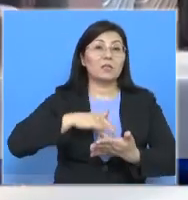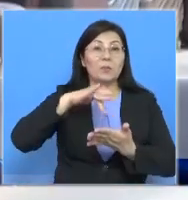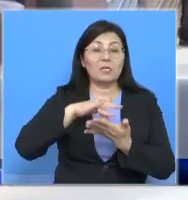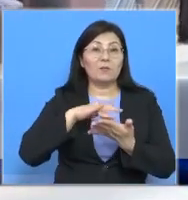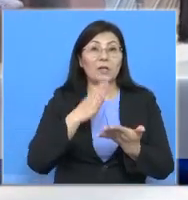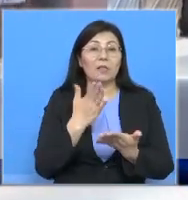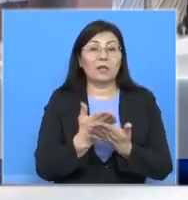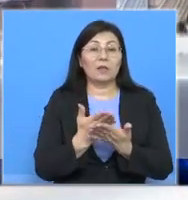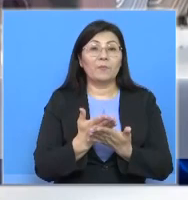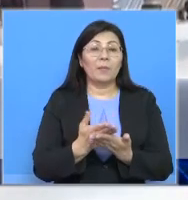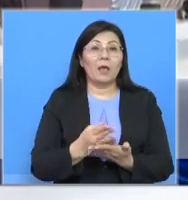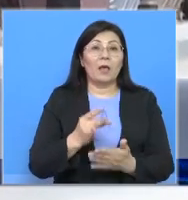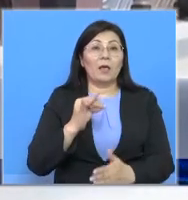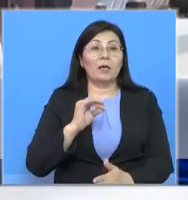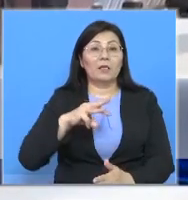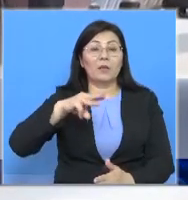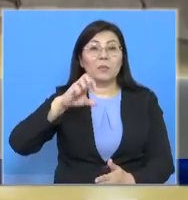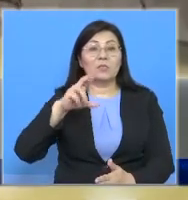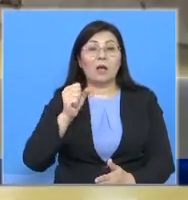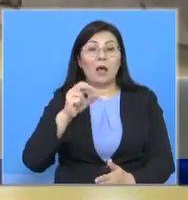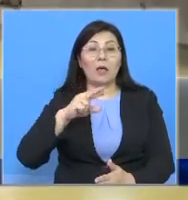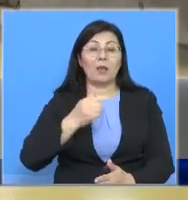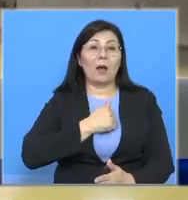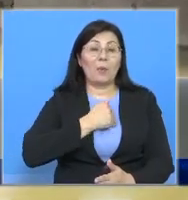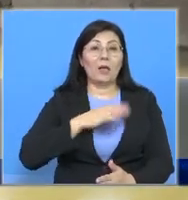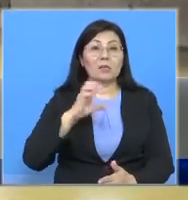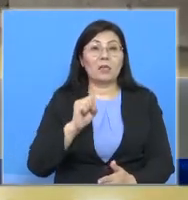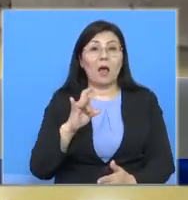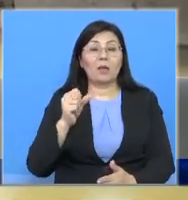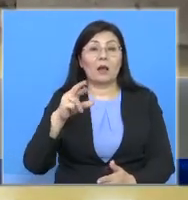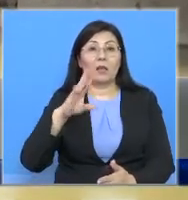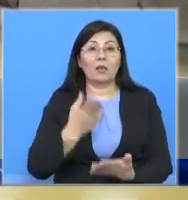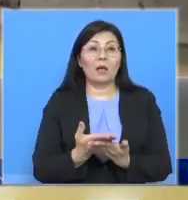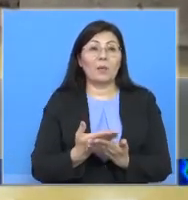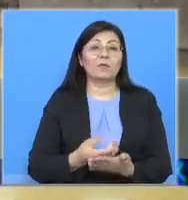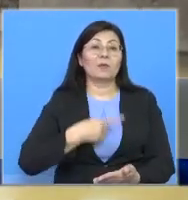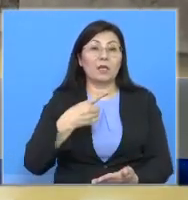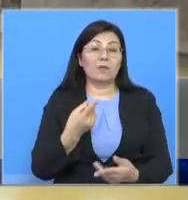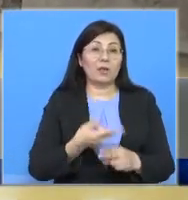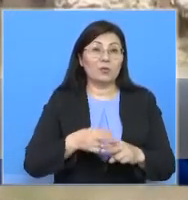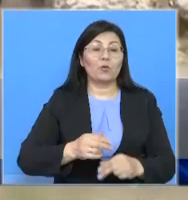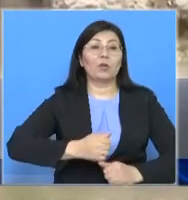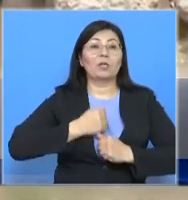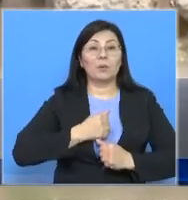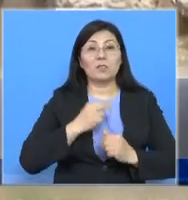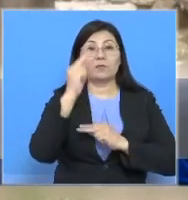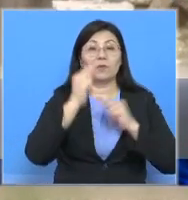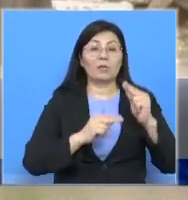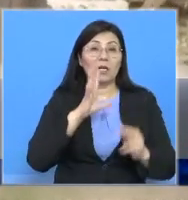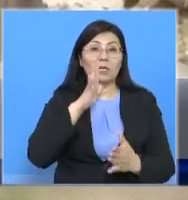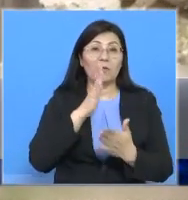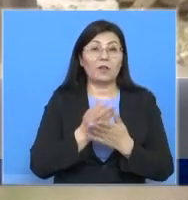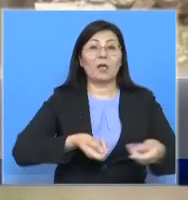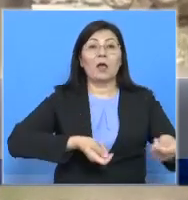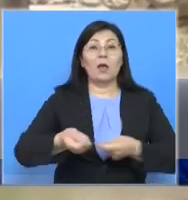анатолийского региона это Римская баня сырая археологи проводившие раскопки говорят что эта баня была построена во времена